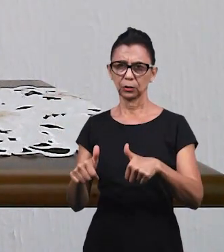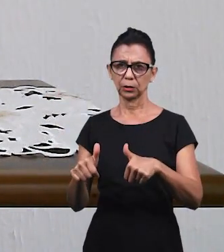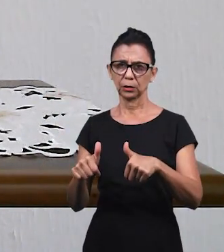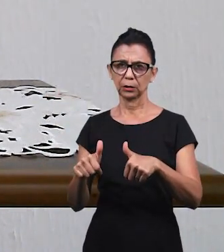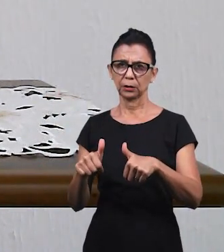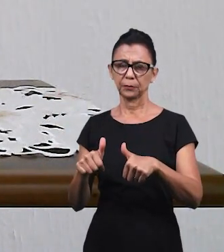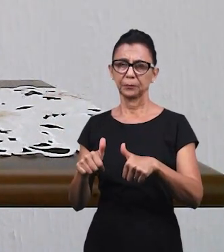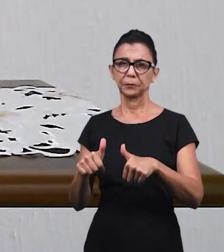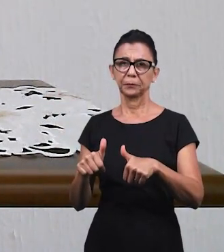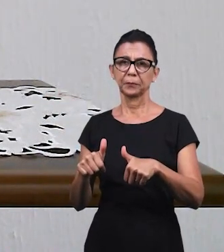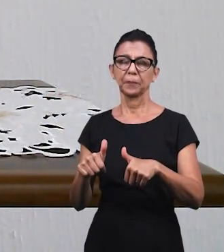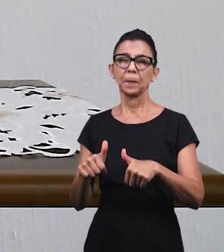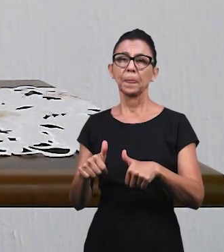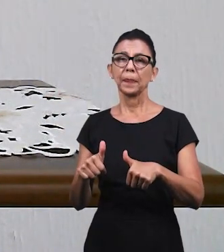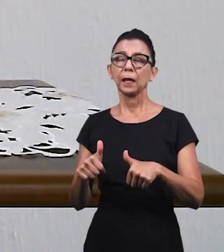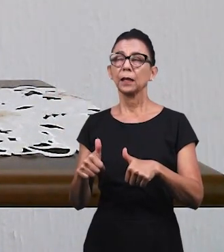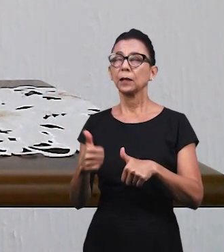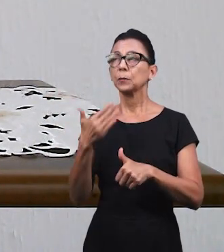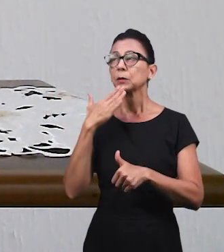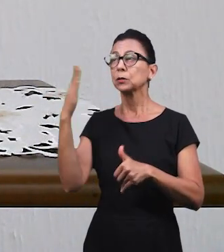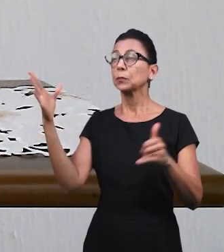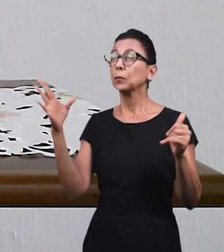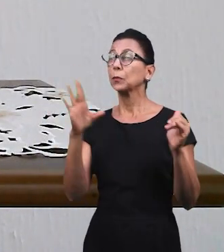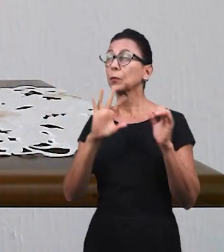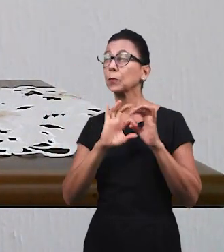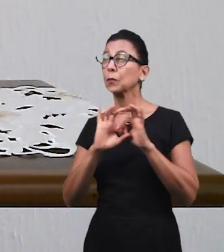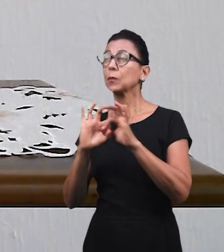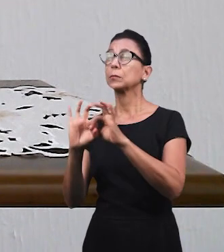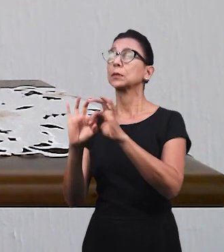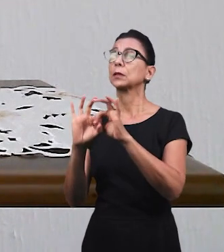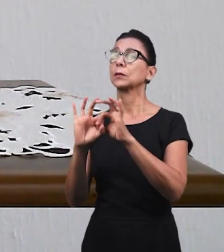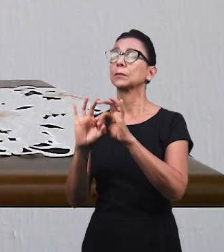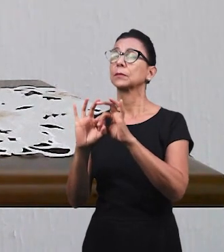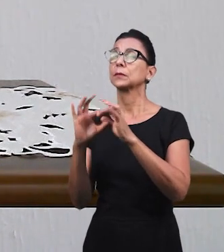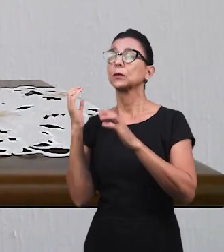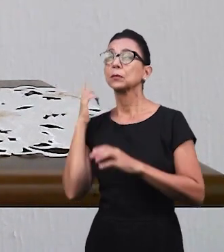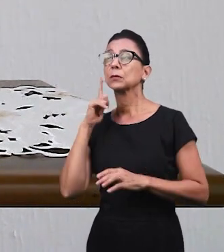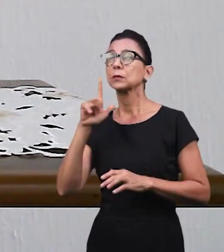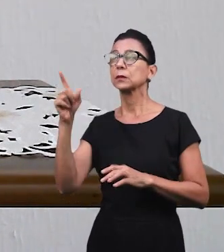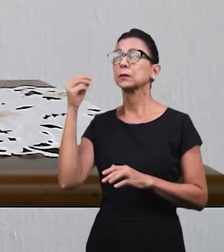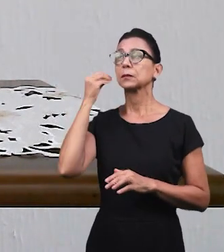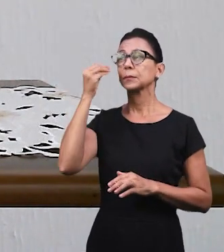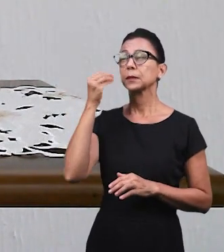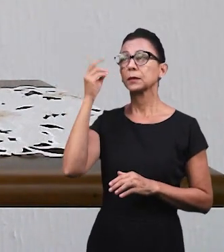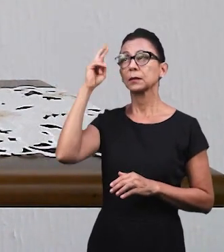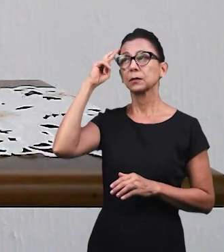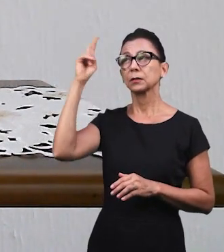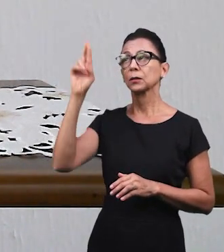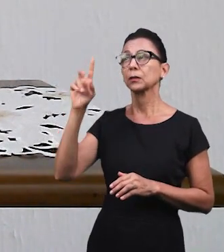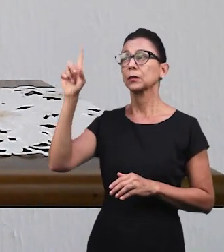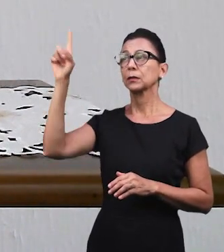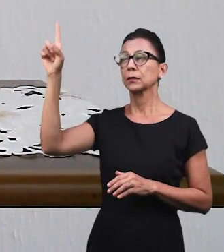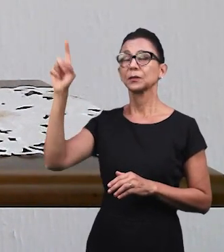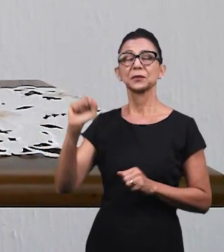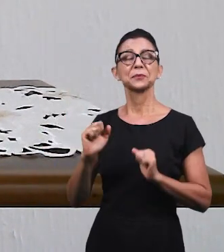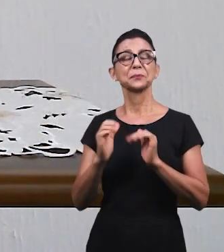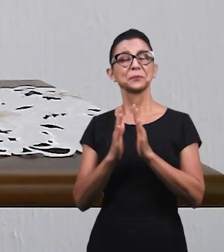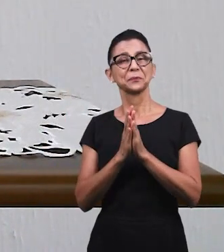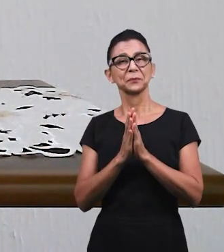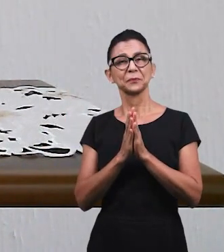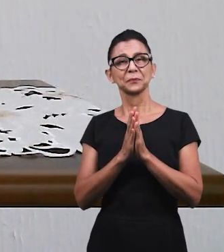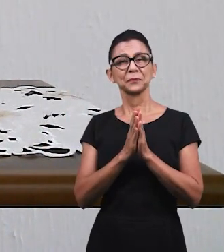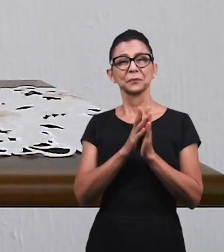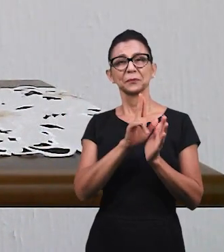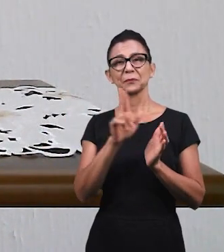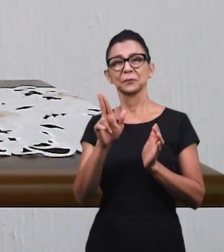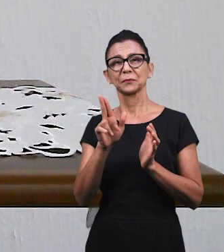посреди нас, даруя нам полноту общения с Тобою, чтобы на этом богослужении мы могли иметь переживания с